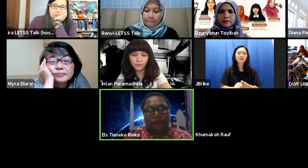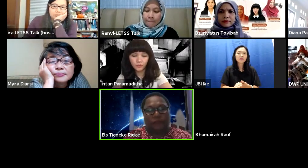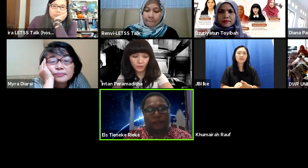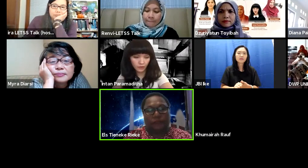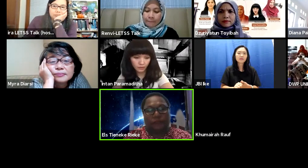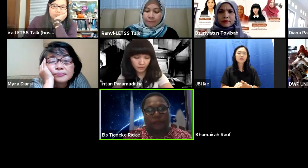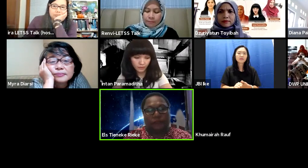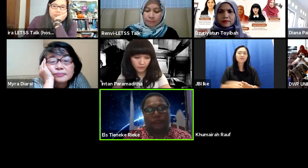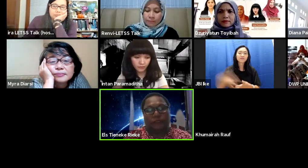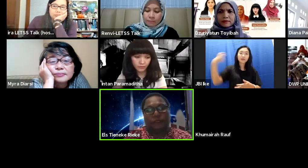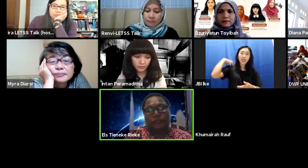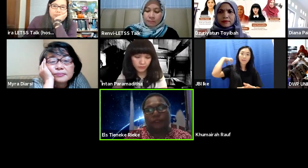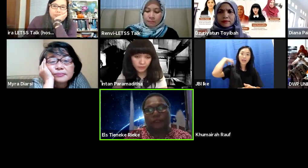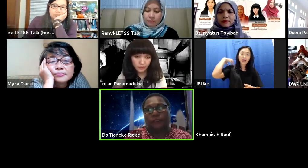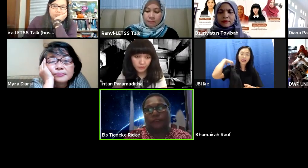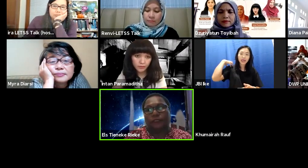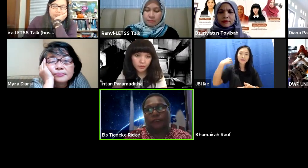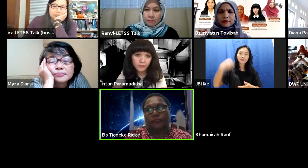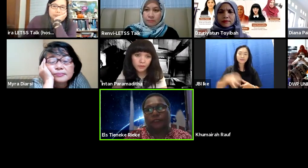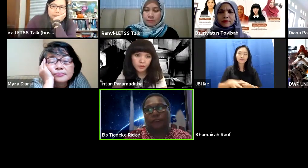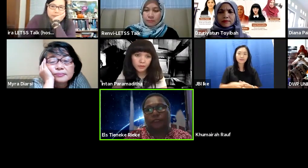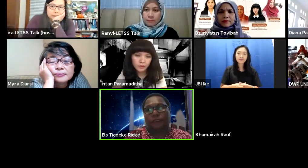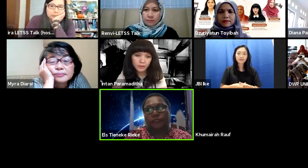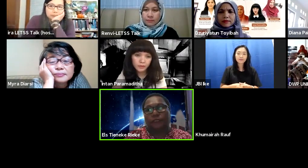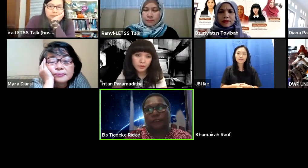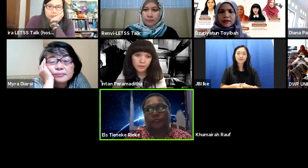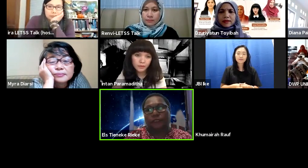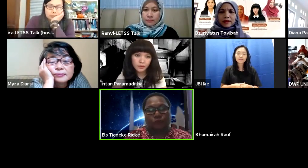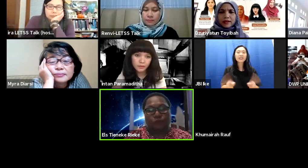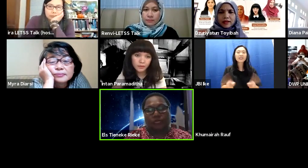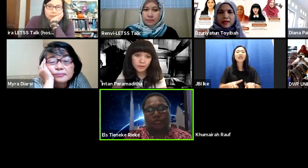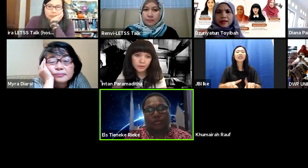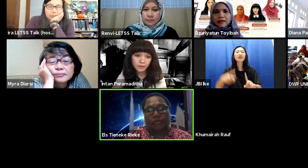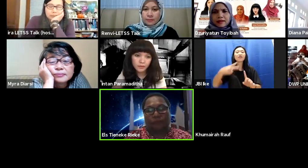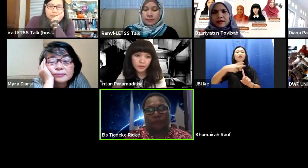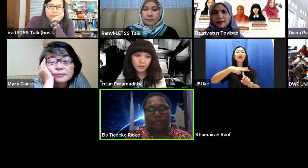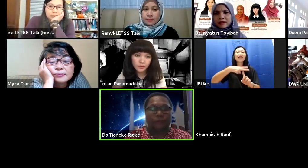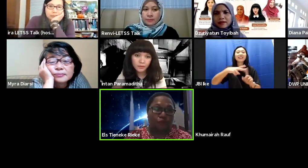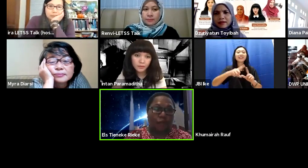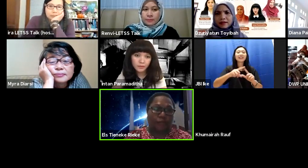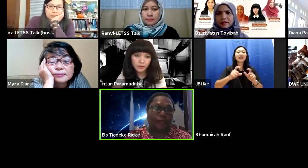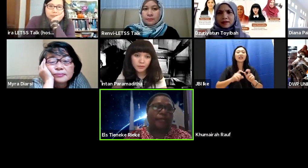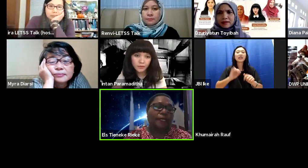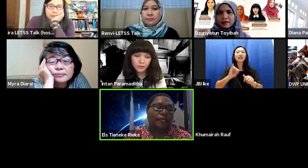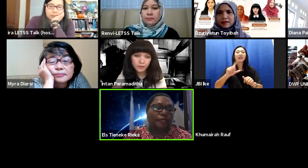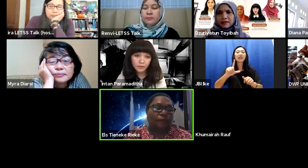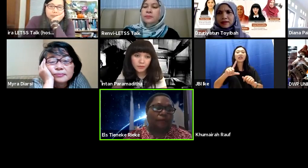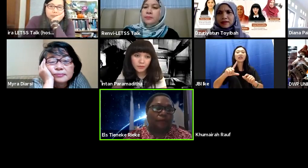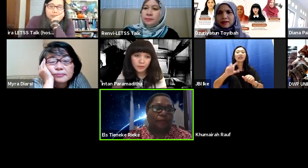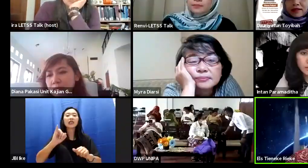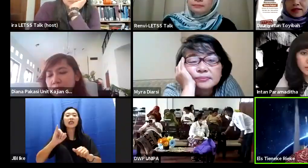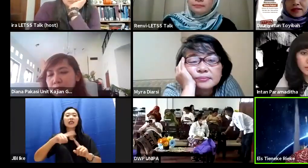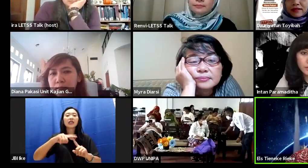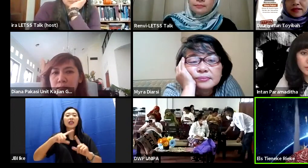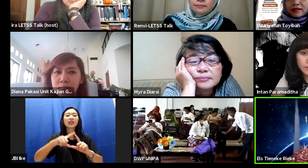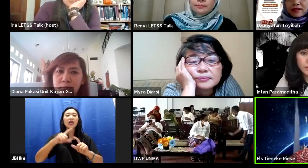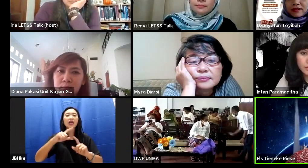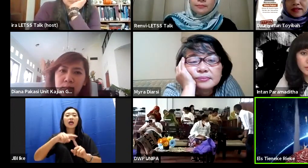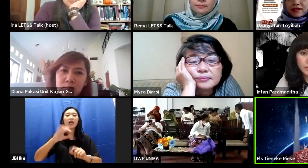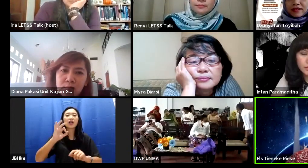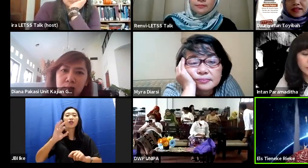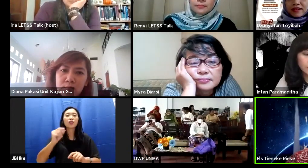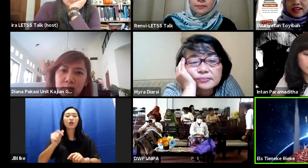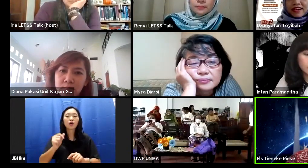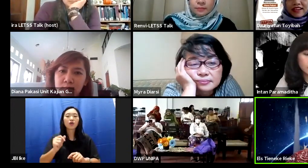Amerika sebagai field facilitator. Setelah saya berurusan dengan petani perempuan di